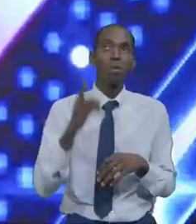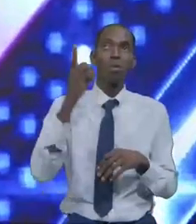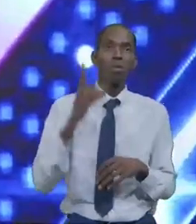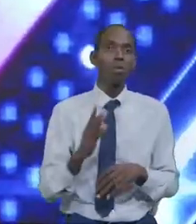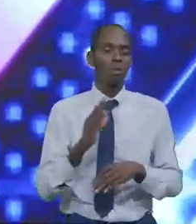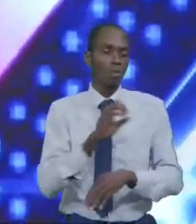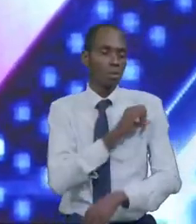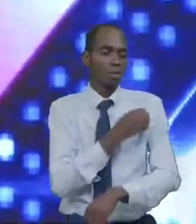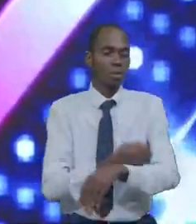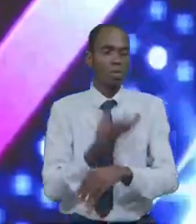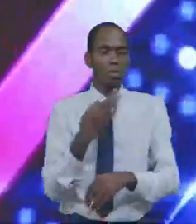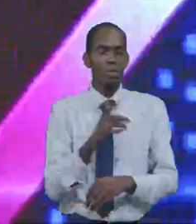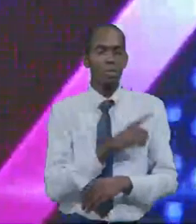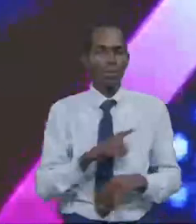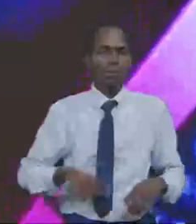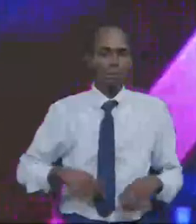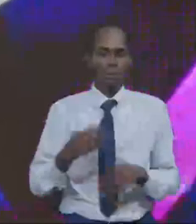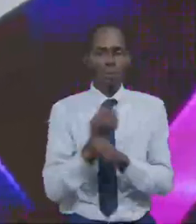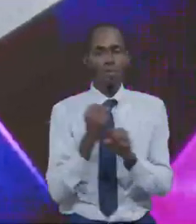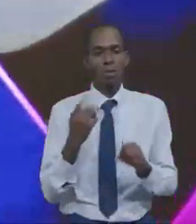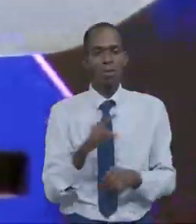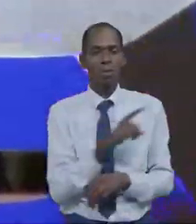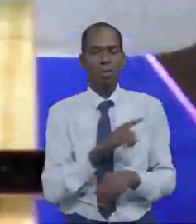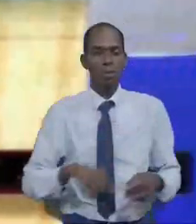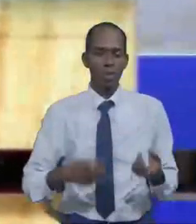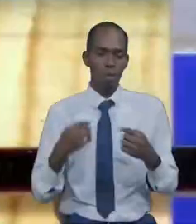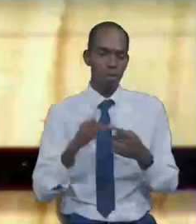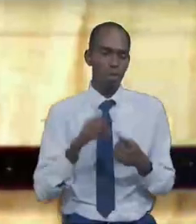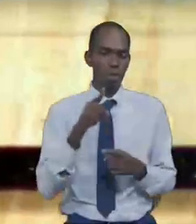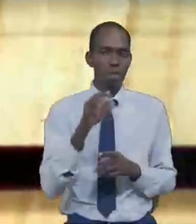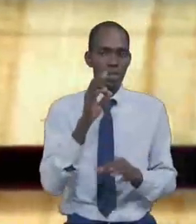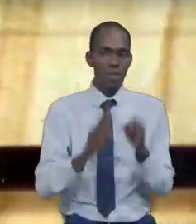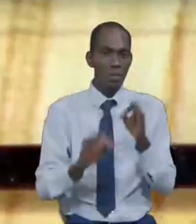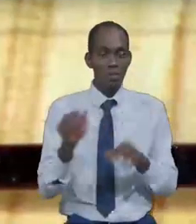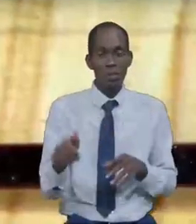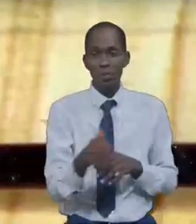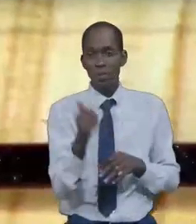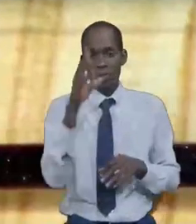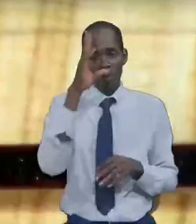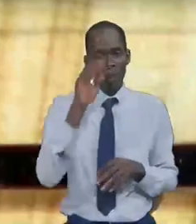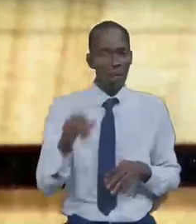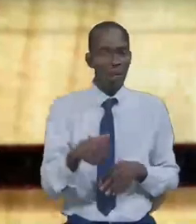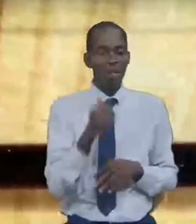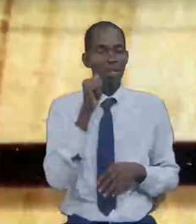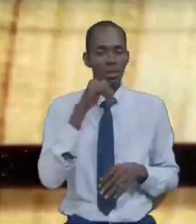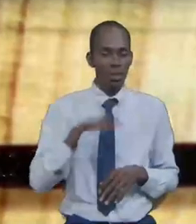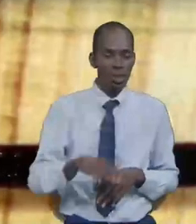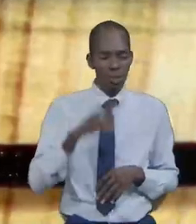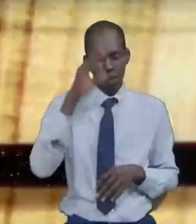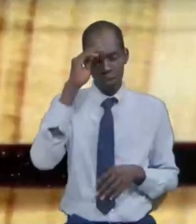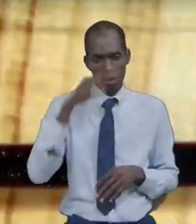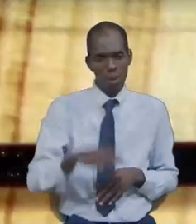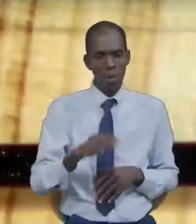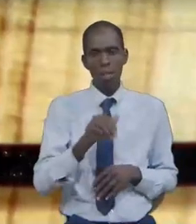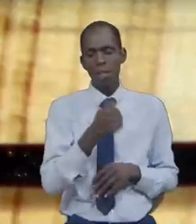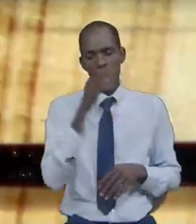de Dieu, le salut du Seigneur lui est parvenu. Si quelqu'un, si un garçon, une fille, un frère, si